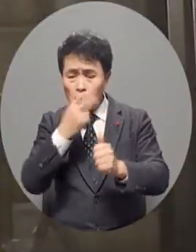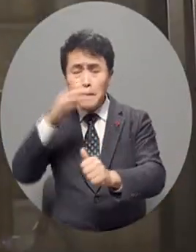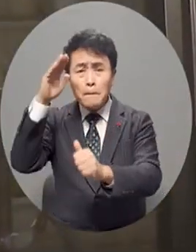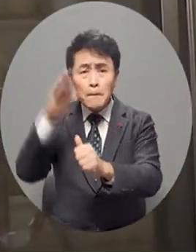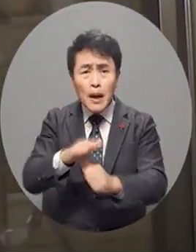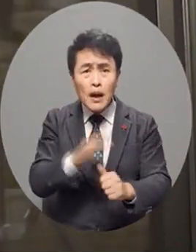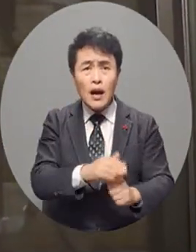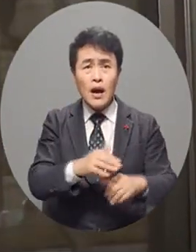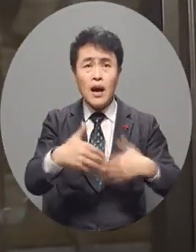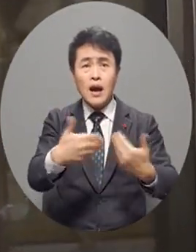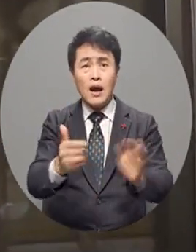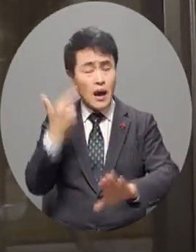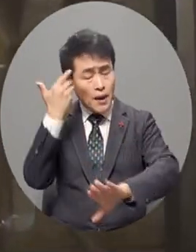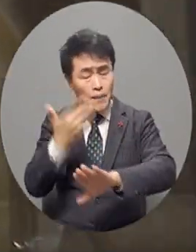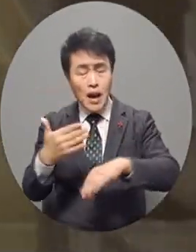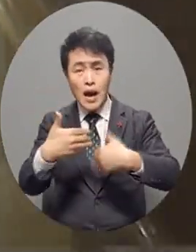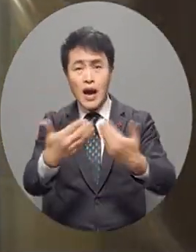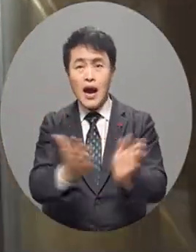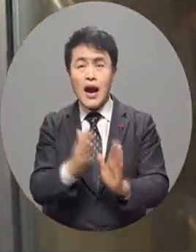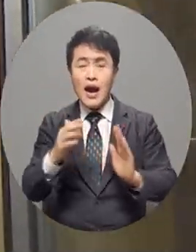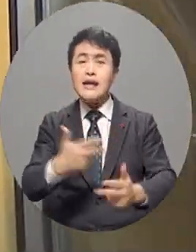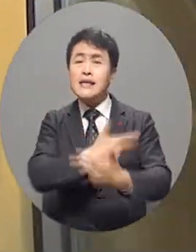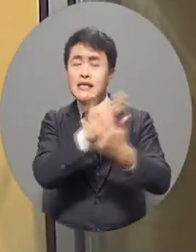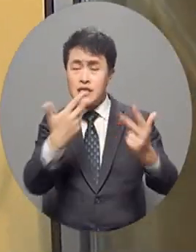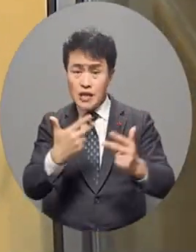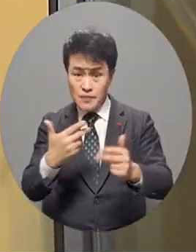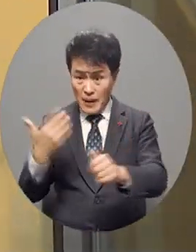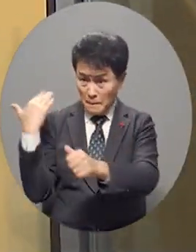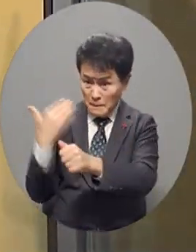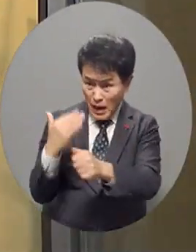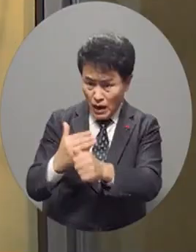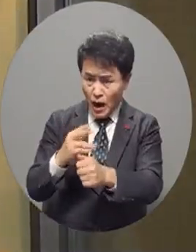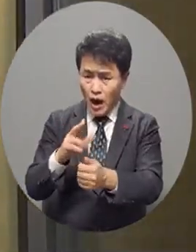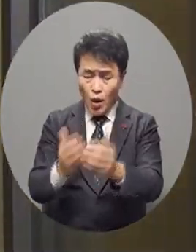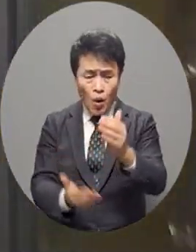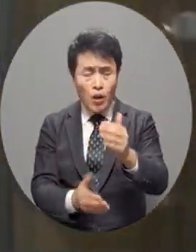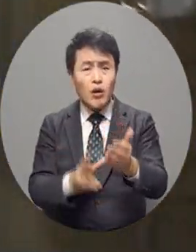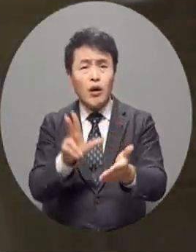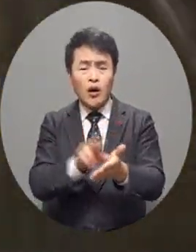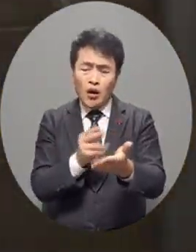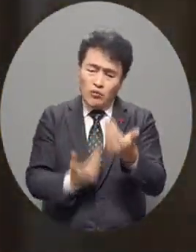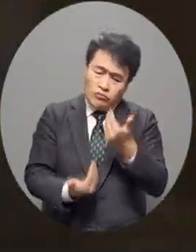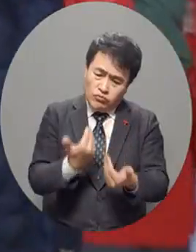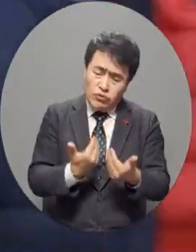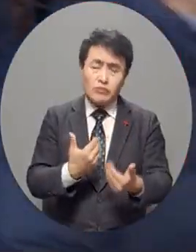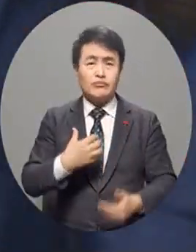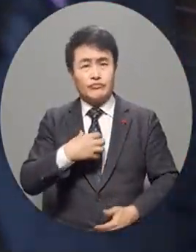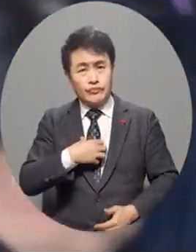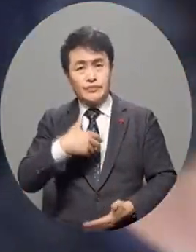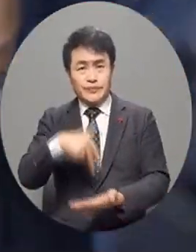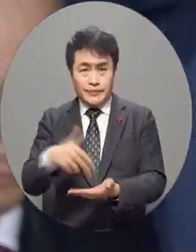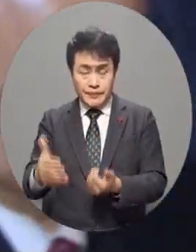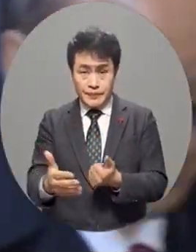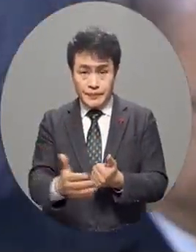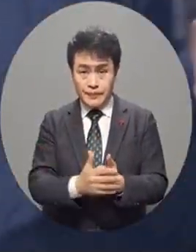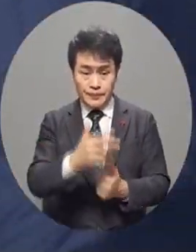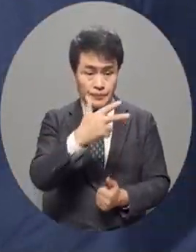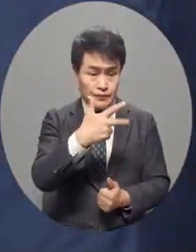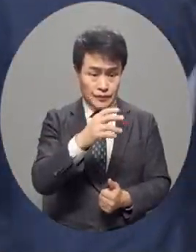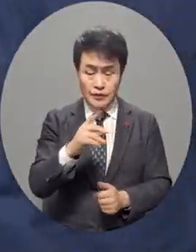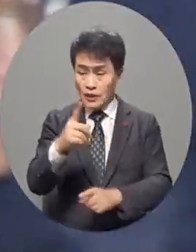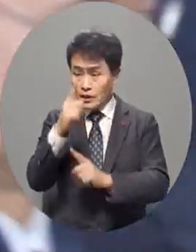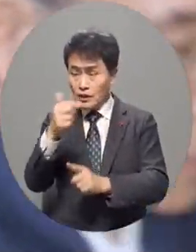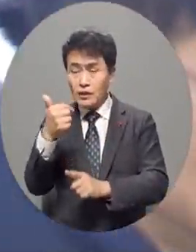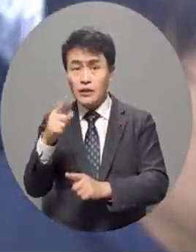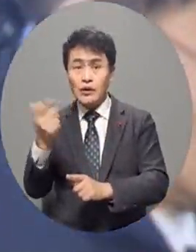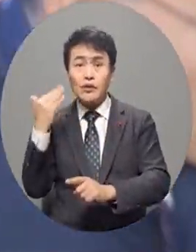탈락자들이 반이재명계 숙청이라고 반발하며 공천 잡음이 일고 있는 걸 우려한 것으로 전해졌습니다. 정전 총리와 이낙연 전